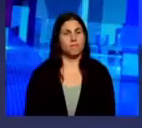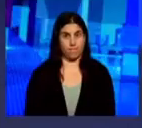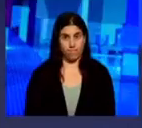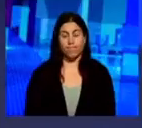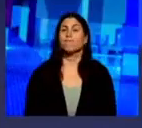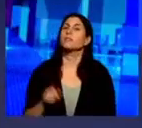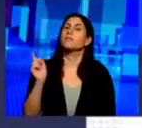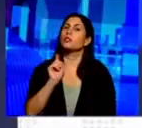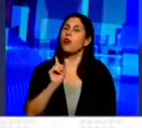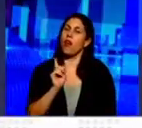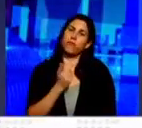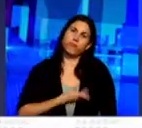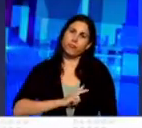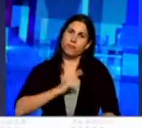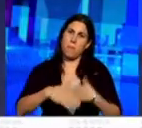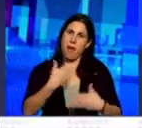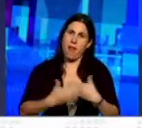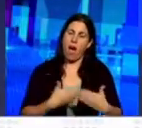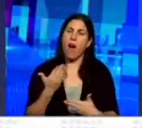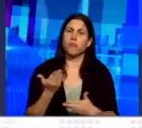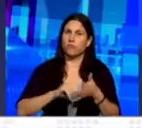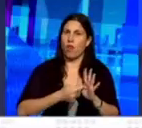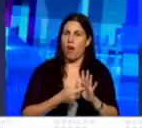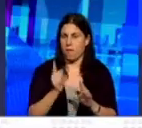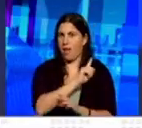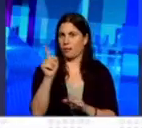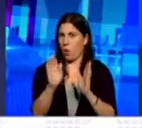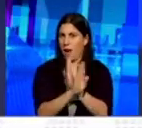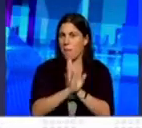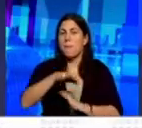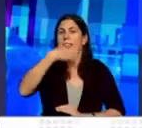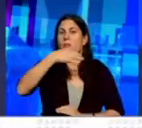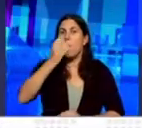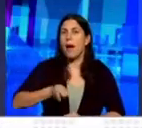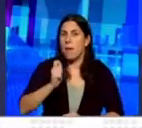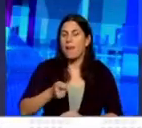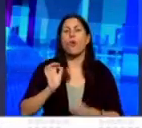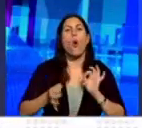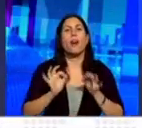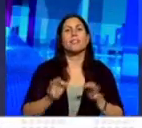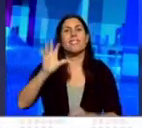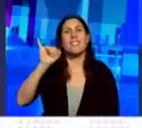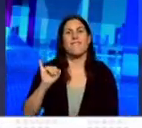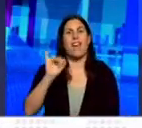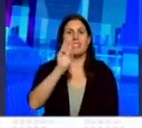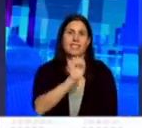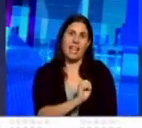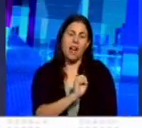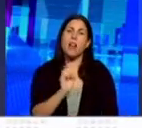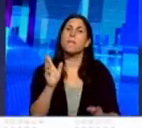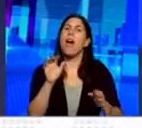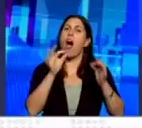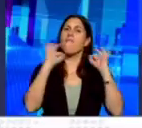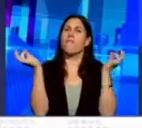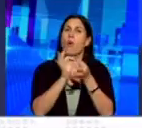מי שעומדת מאחורי המהלך הזה שהביא לאסור על מחבלים לנאום בפרלמנט היא עורכת הדין יפעה סגל מהפורום